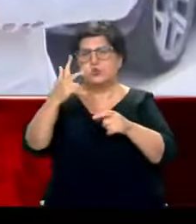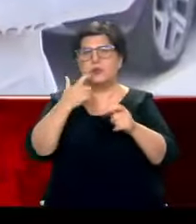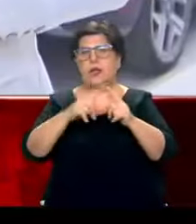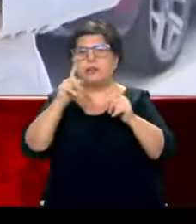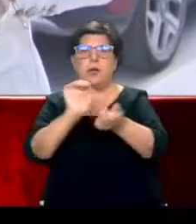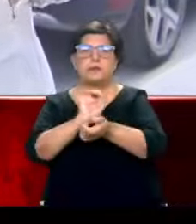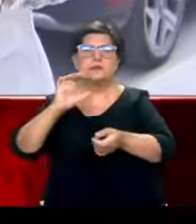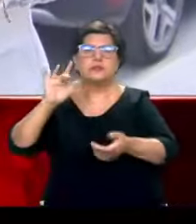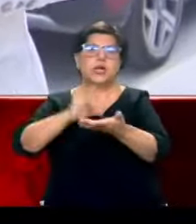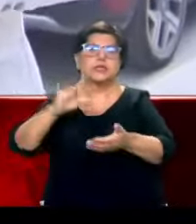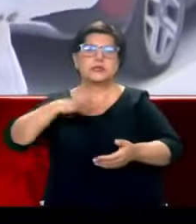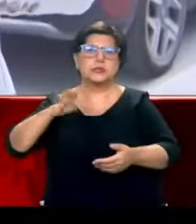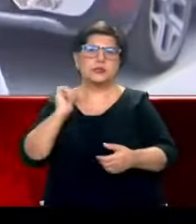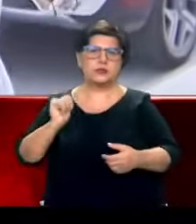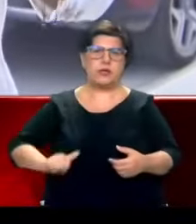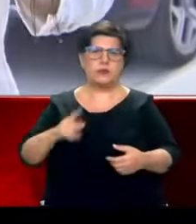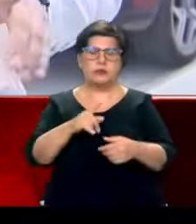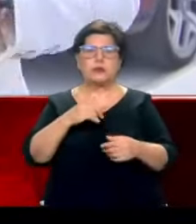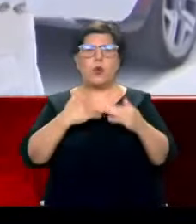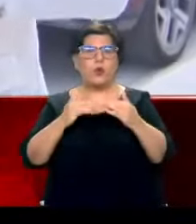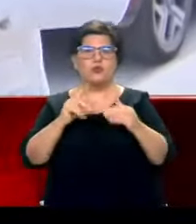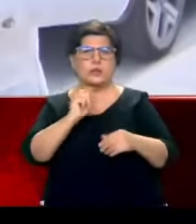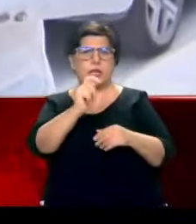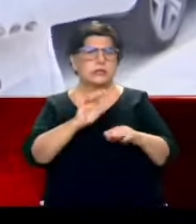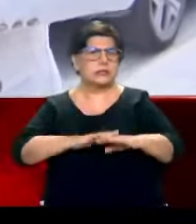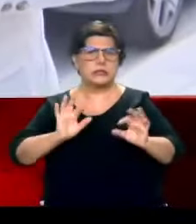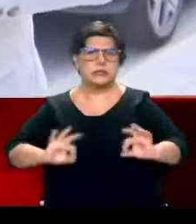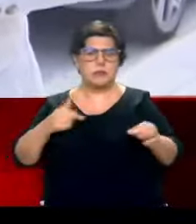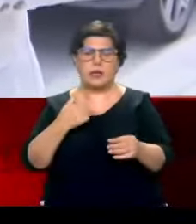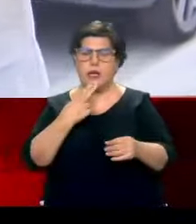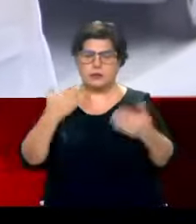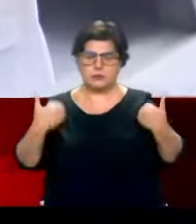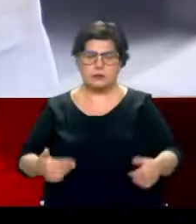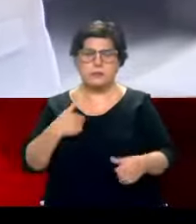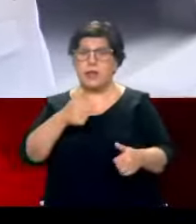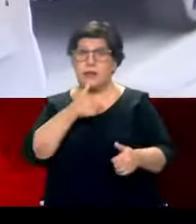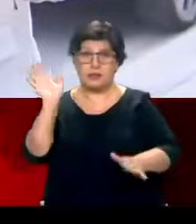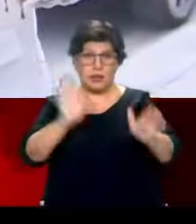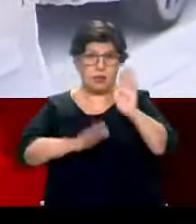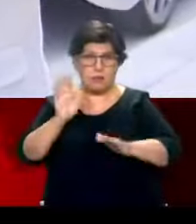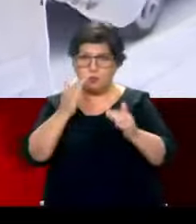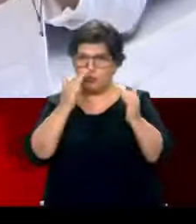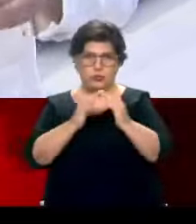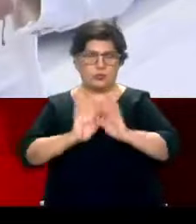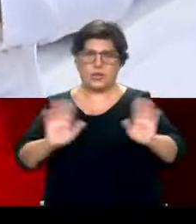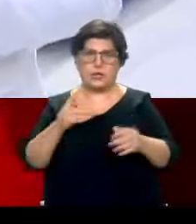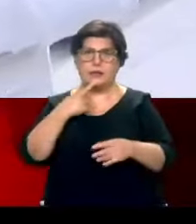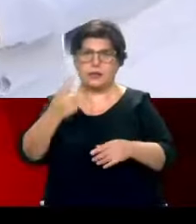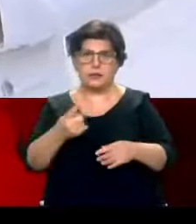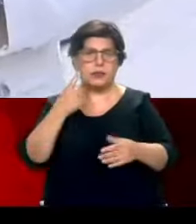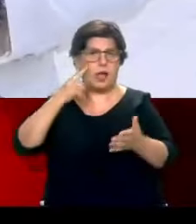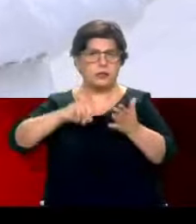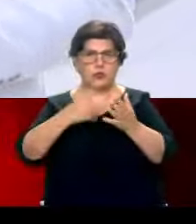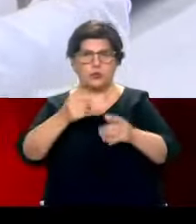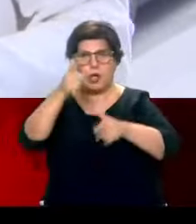Dilan Polat ifadesinde komşusunu tehdit etmediğini söyledi. Ben bir kadınım, bir erkeği darbe edebilmem de mümkün değildir dedi. Kanıt